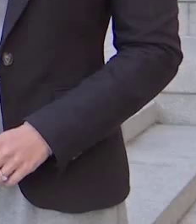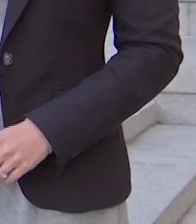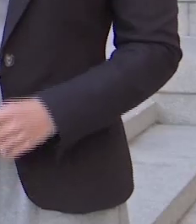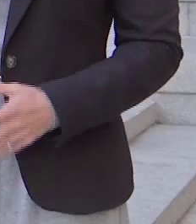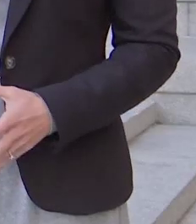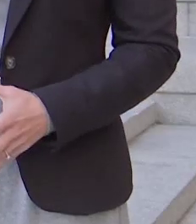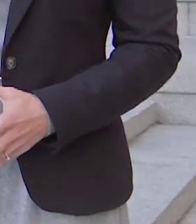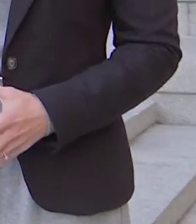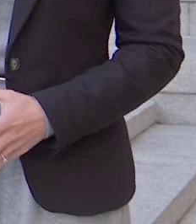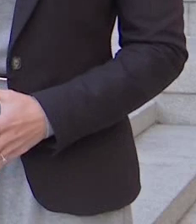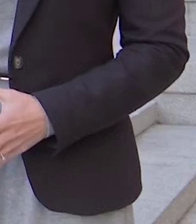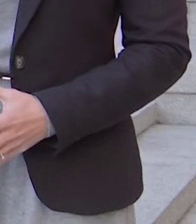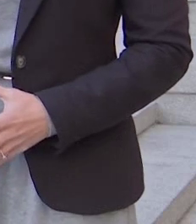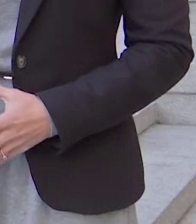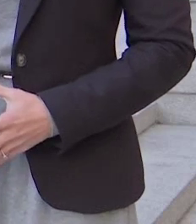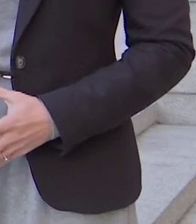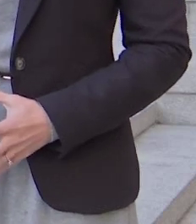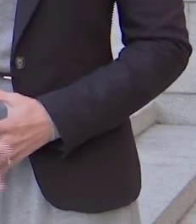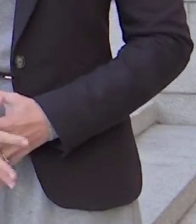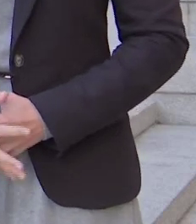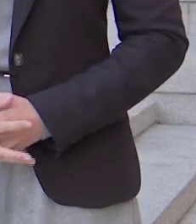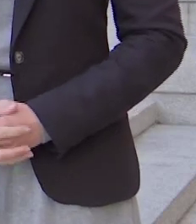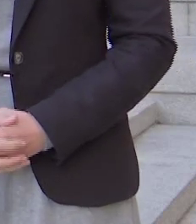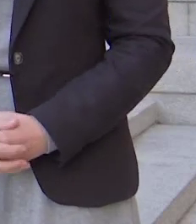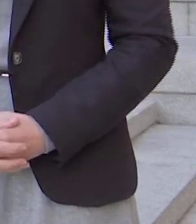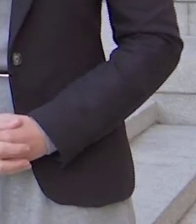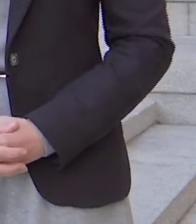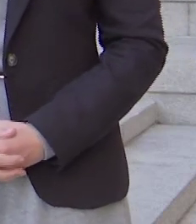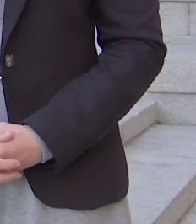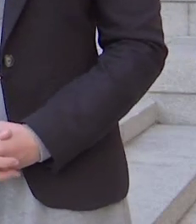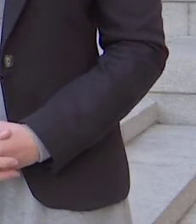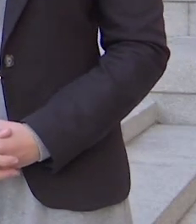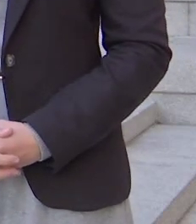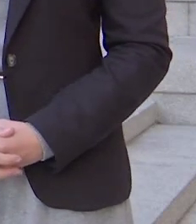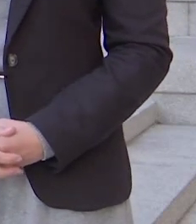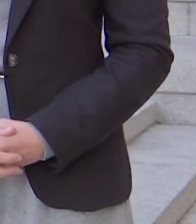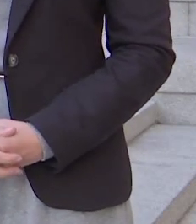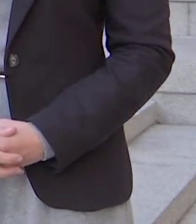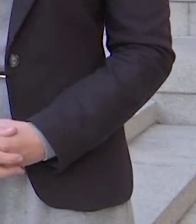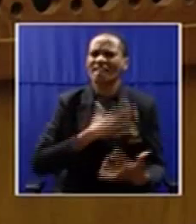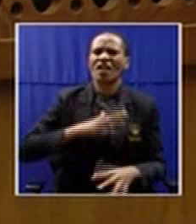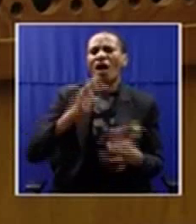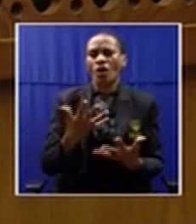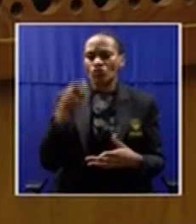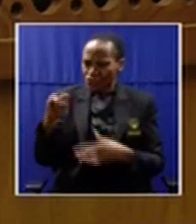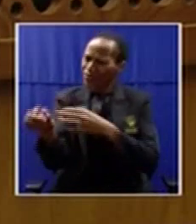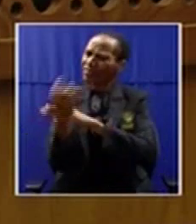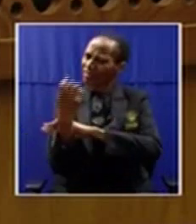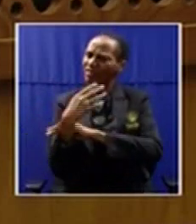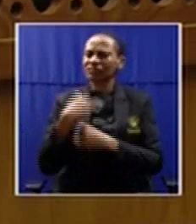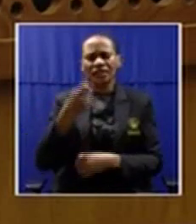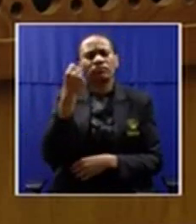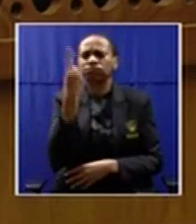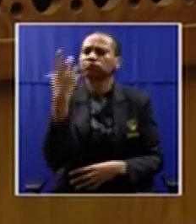sort. Ramaphosa het agter vanmiddag in antwoord op die debat 'n vriendelike hand na opposisiepartye toe uitgereik. I do not see